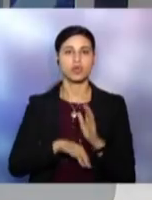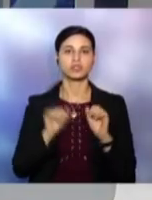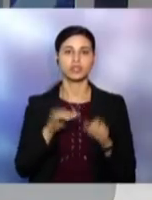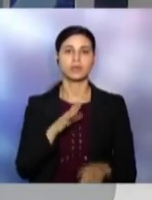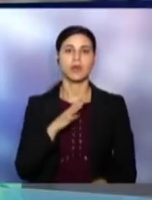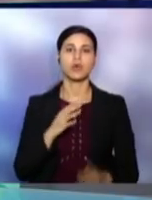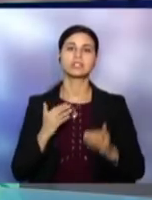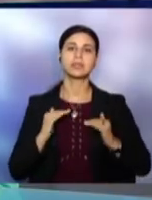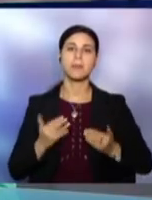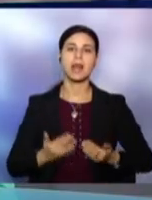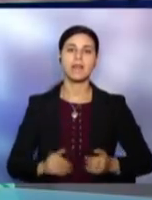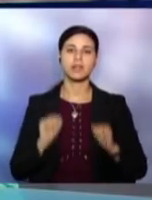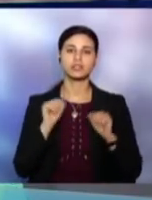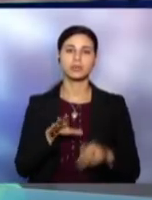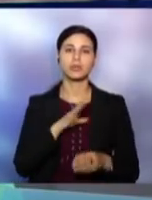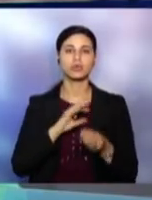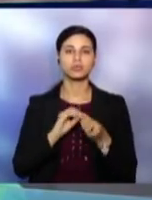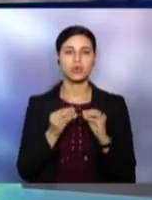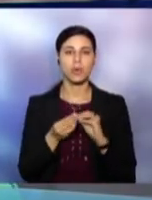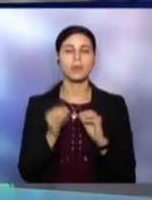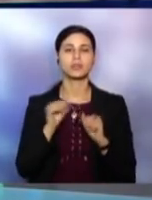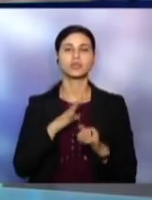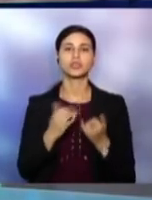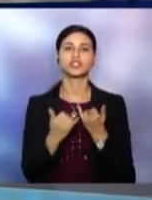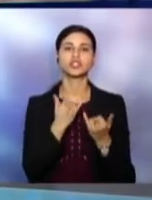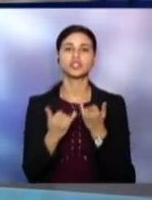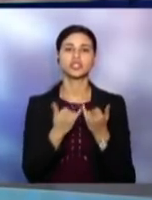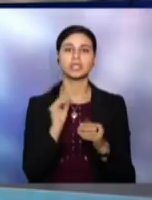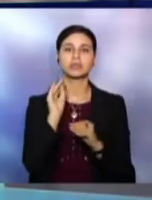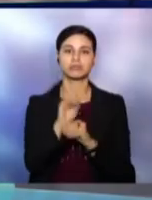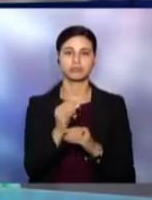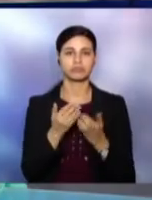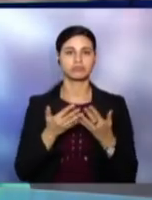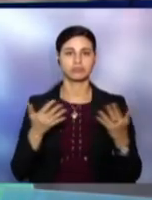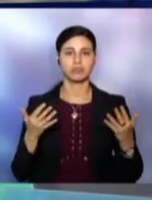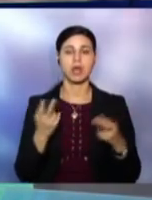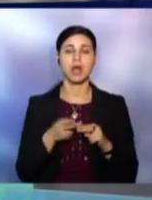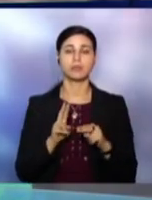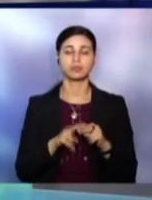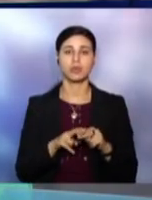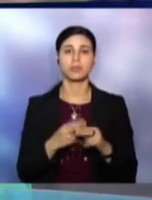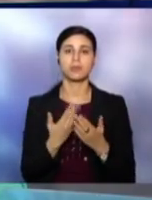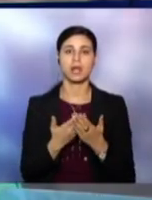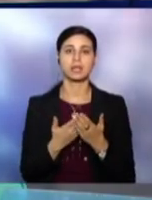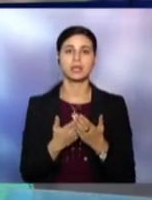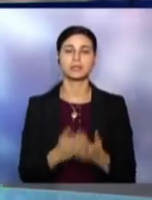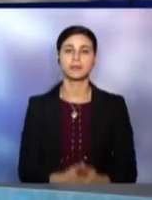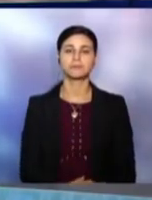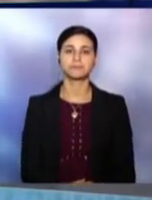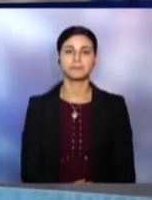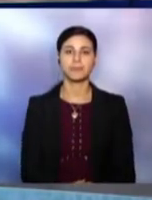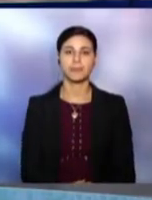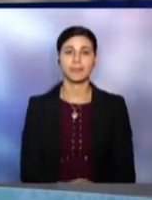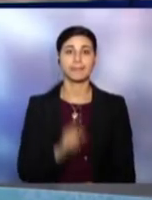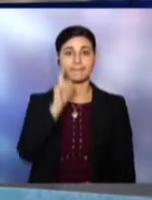პლევრა შეიძლება ჩაითრიოს პროცესში, დაჩირქება შეიძლება განვითარდეს და ასე შემდეგ. ამიტომ, თქვათ,